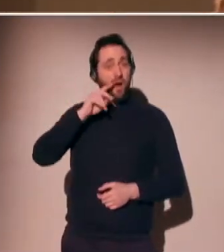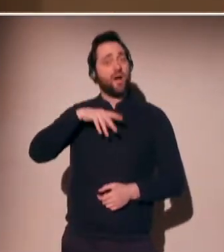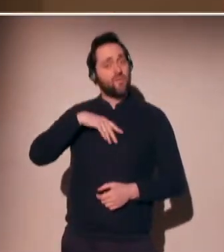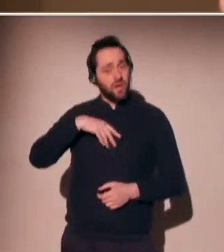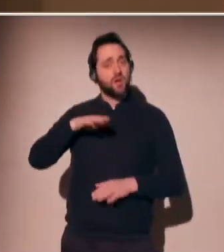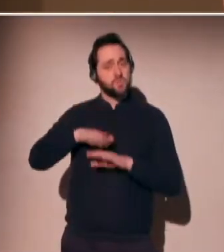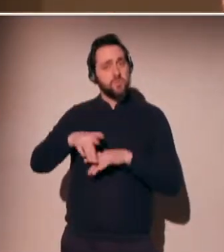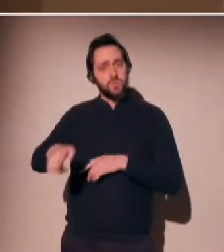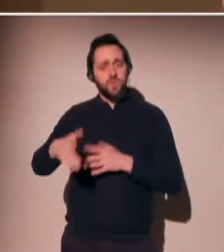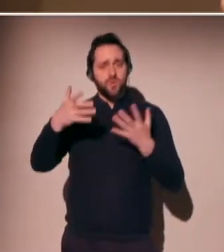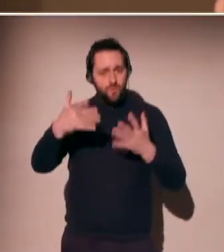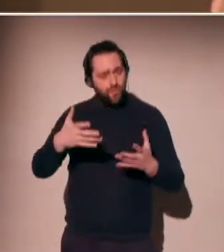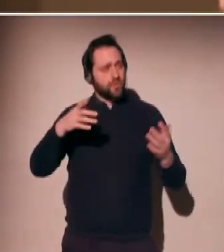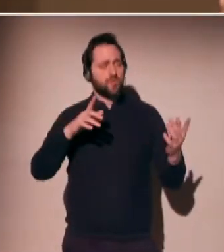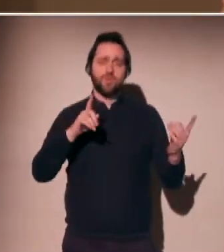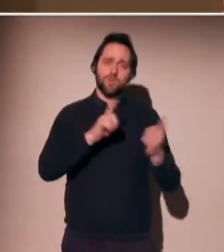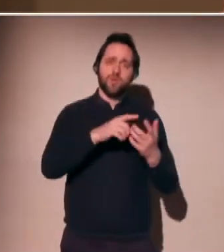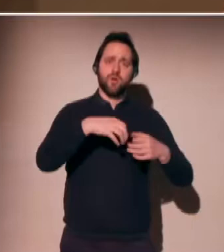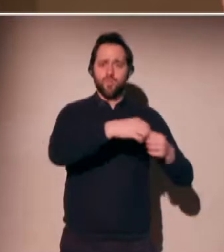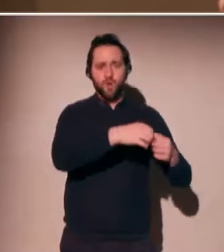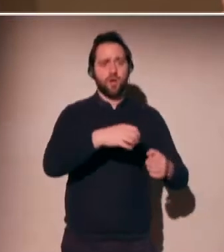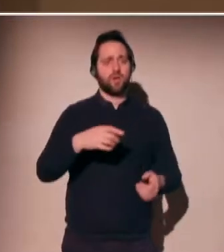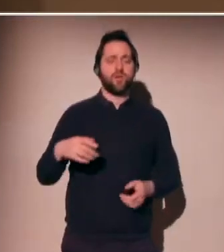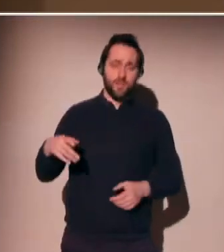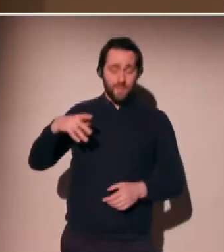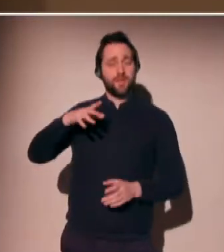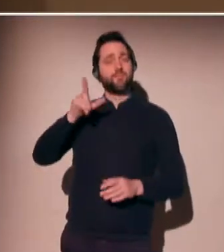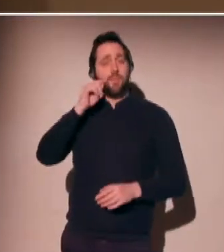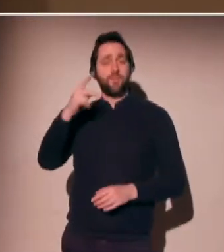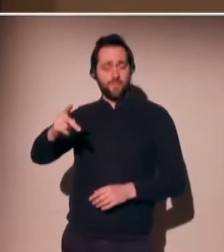avocat. Son père, avocat, a dit non, c'est illégal. Vous ne